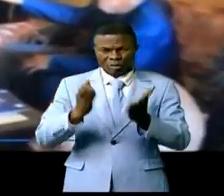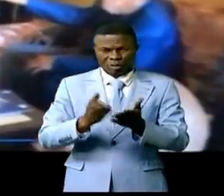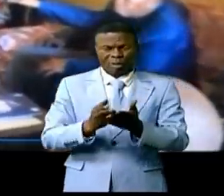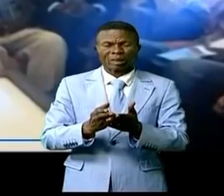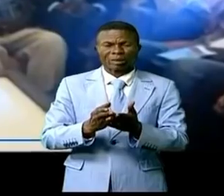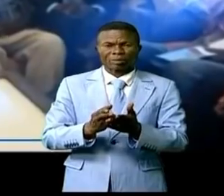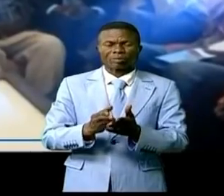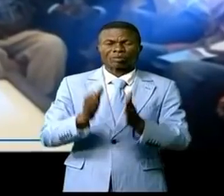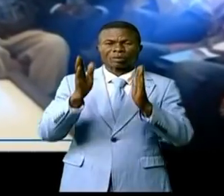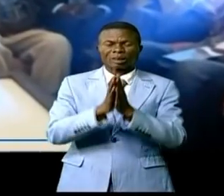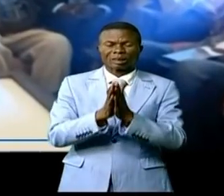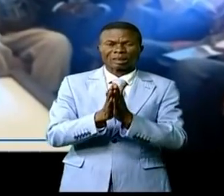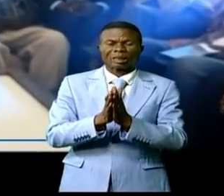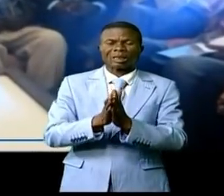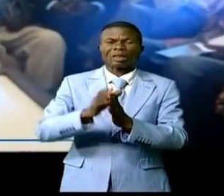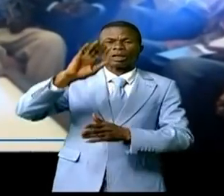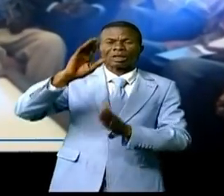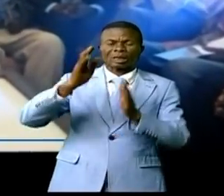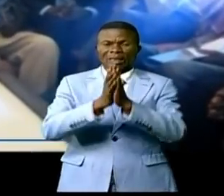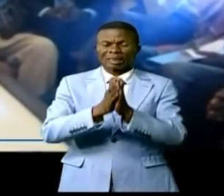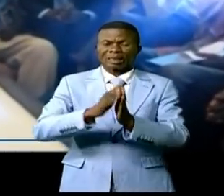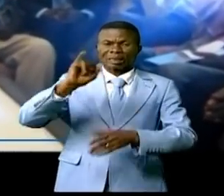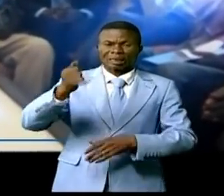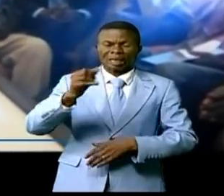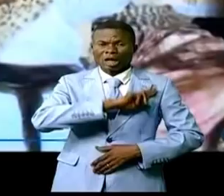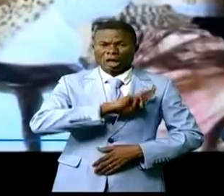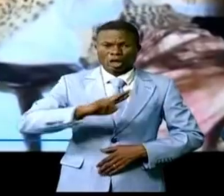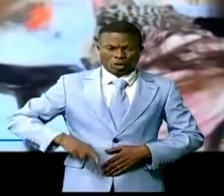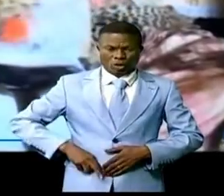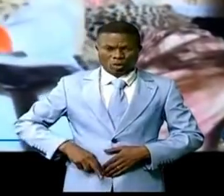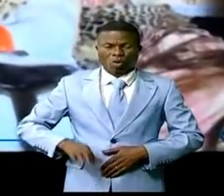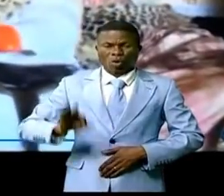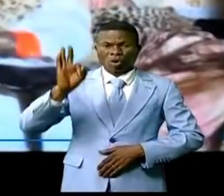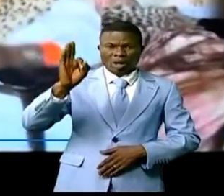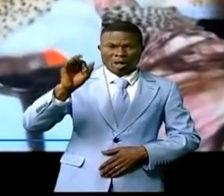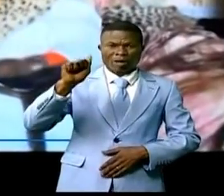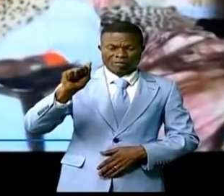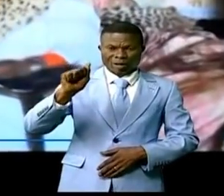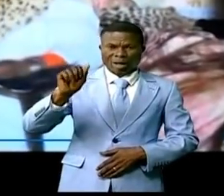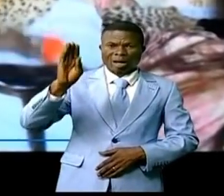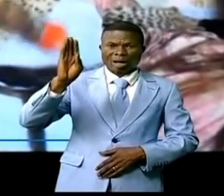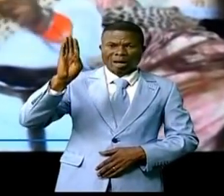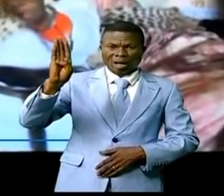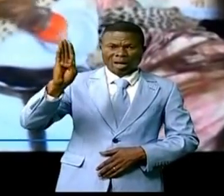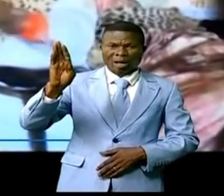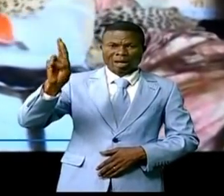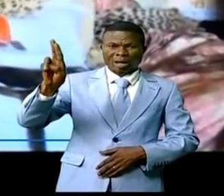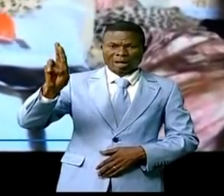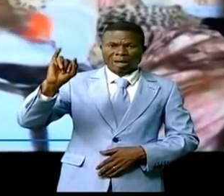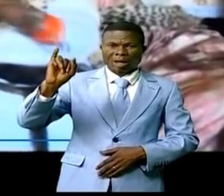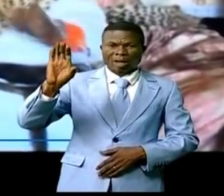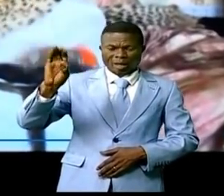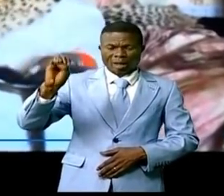le 10e roi Mwimi Congo, Fabrice Nzambi Kavabioko a réconcilié les familles en